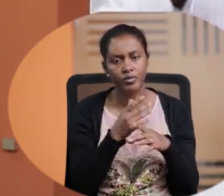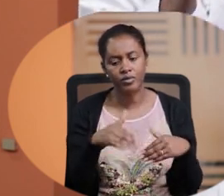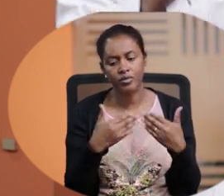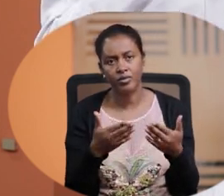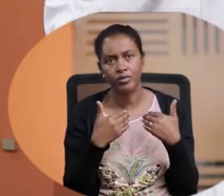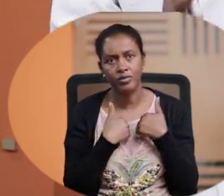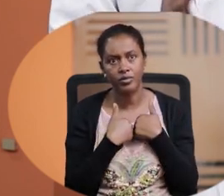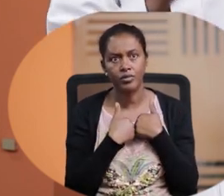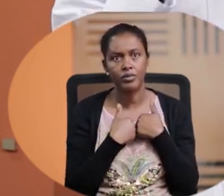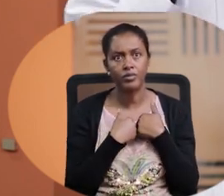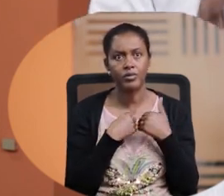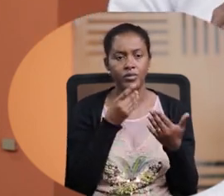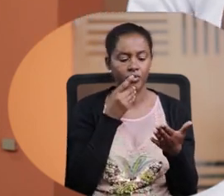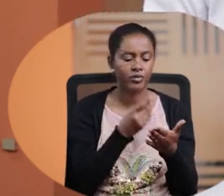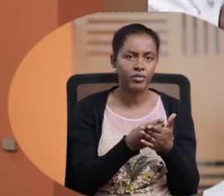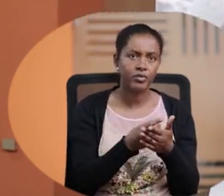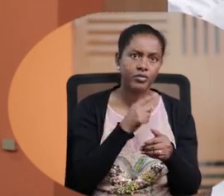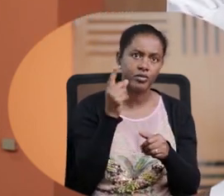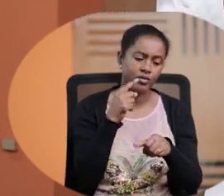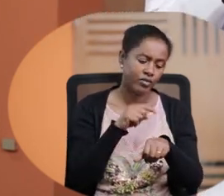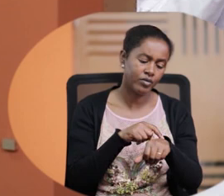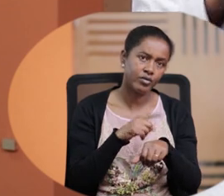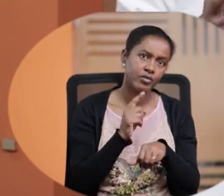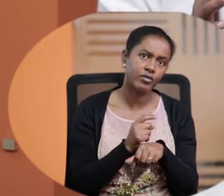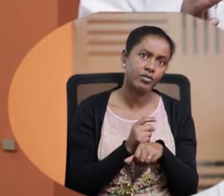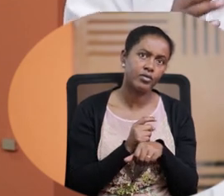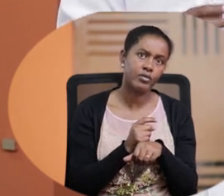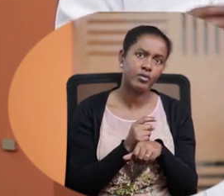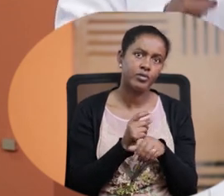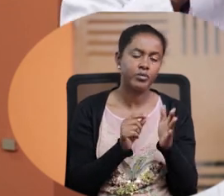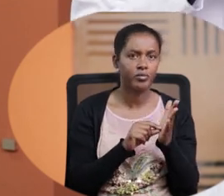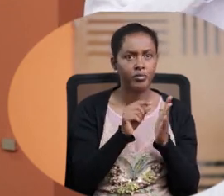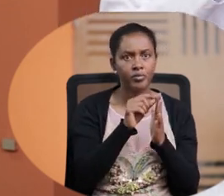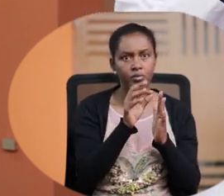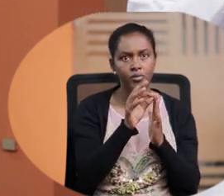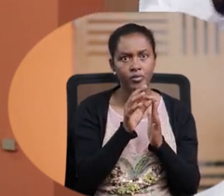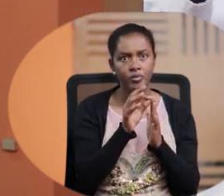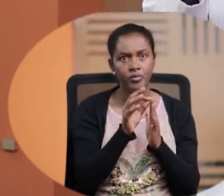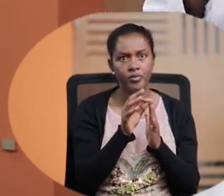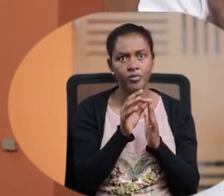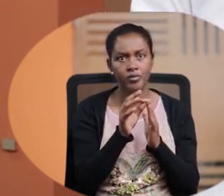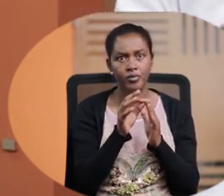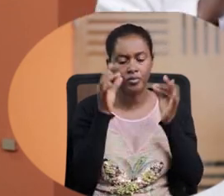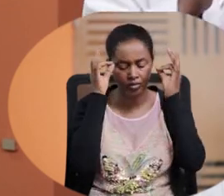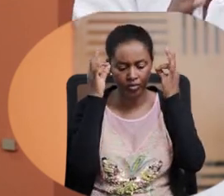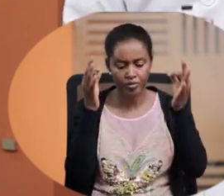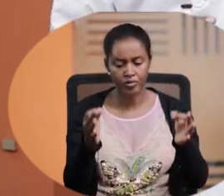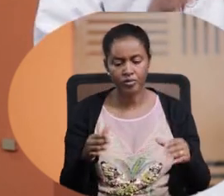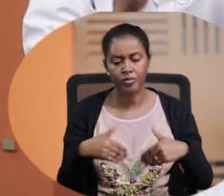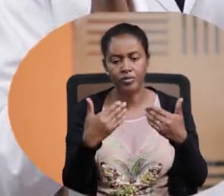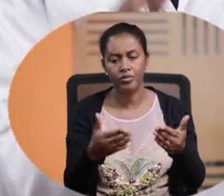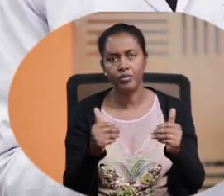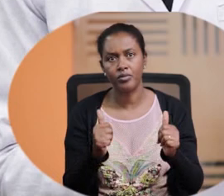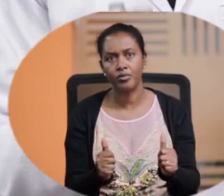kanaatiin yoo kennine daataan yeroo baay'ee odeeffannoo bifa lakkoofsaatiin kenname murtoo kennuu danda'u. Murtoo kennuu